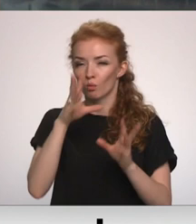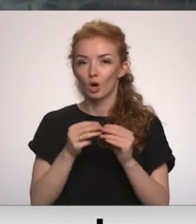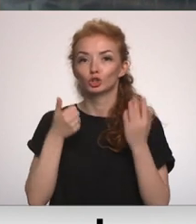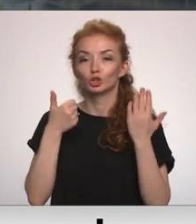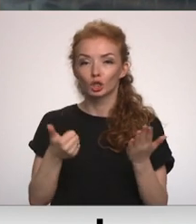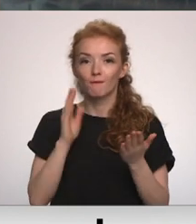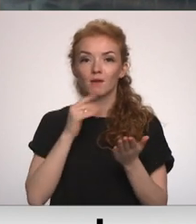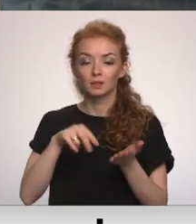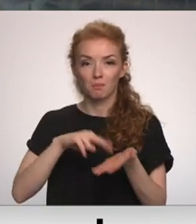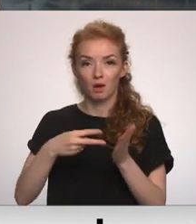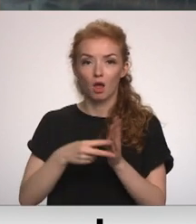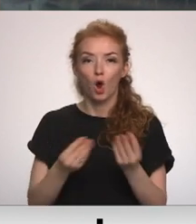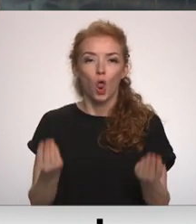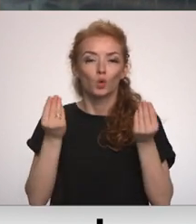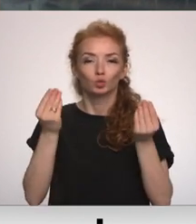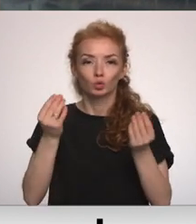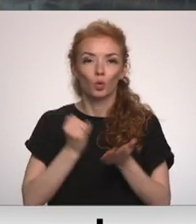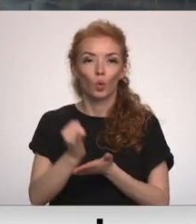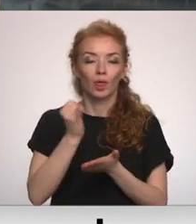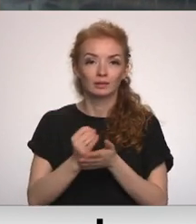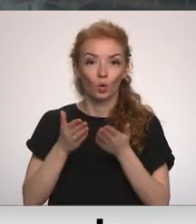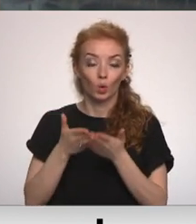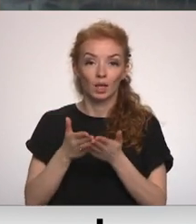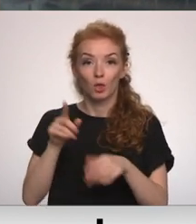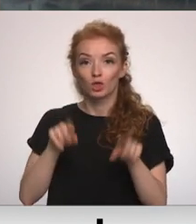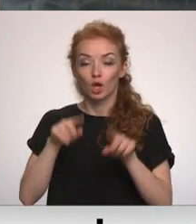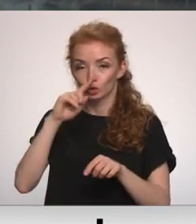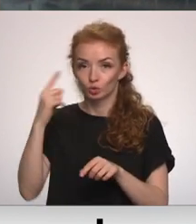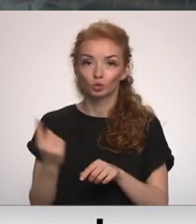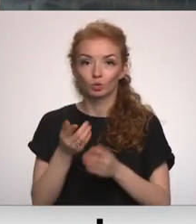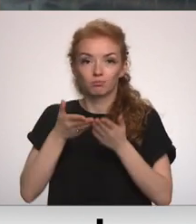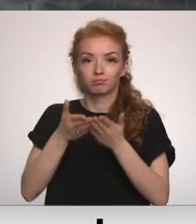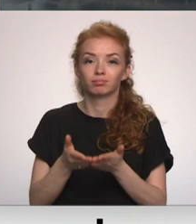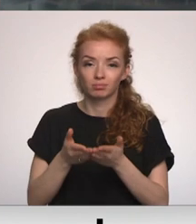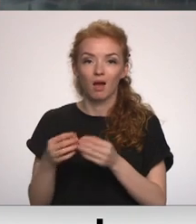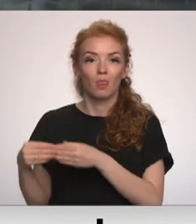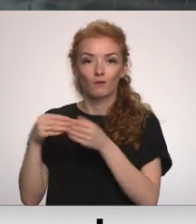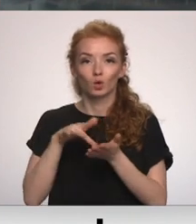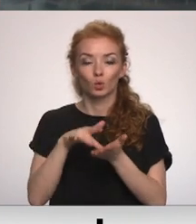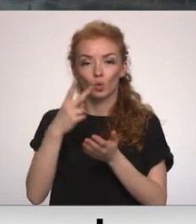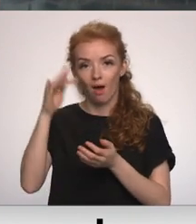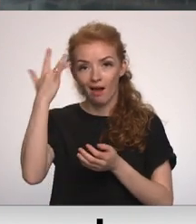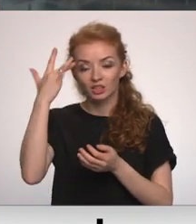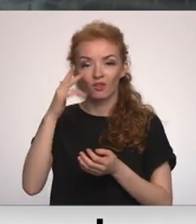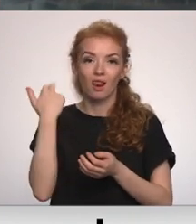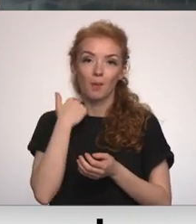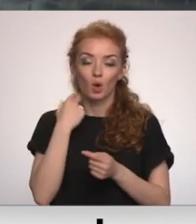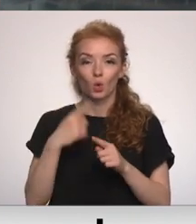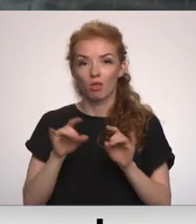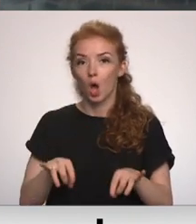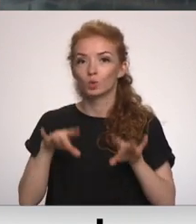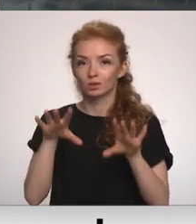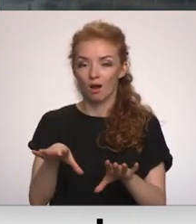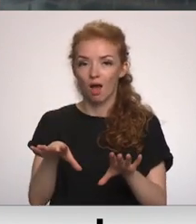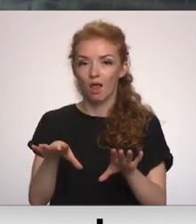šovasar plānotajiem luksusa kruīzu kuģiem. Uz dažu stundu ilgu pilsētas apskati atvesti turisti no ASV, Lielbritānijas un